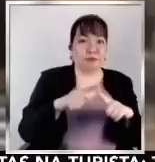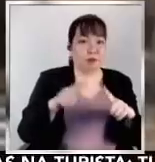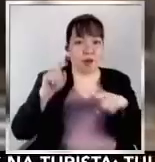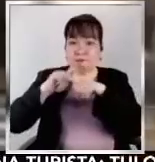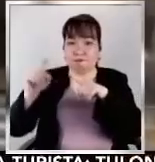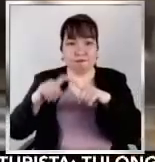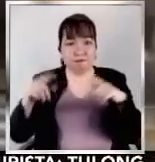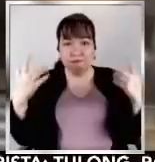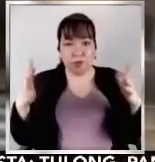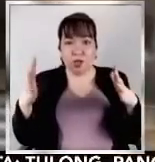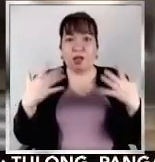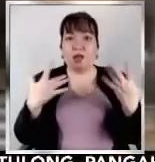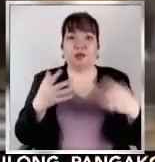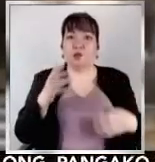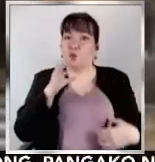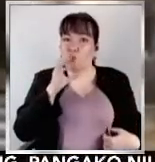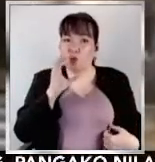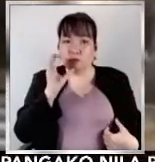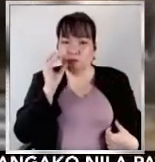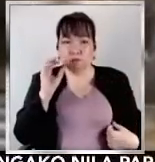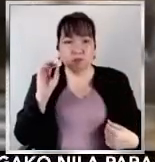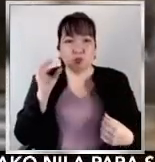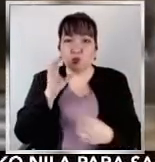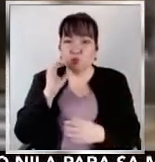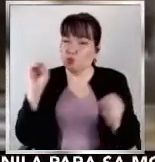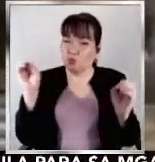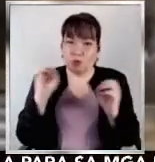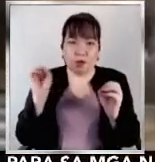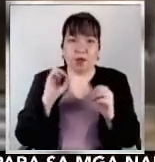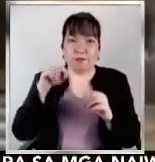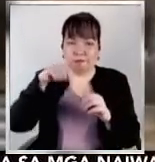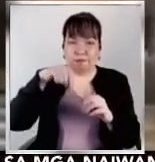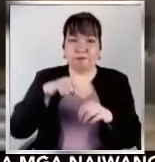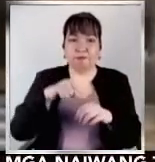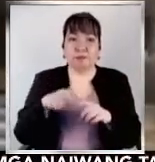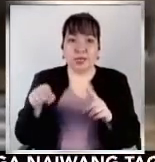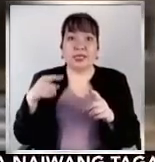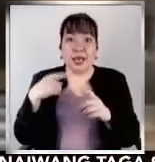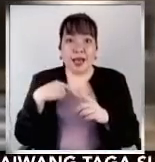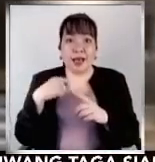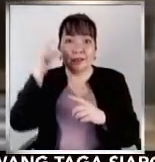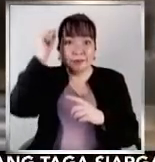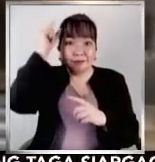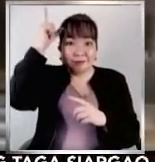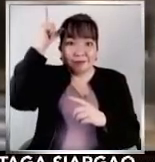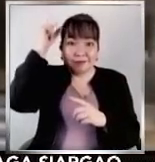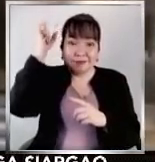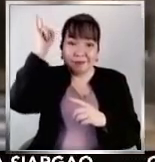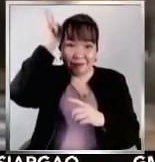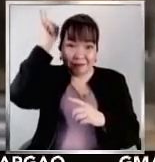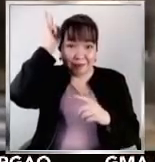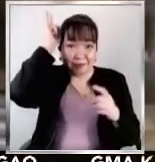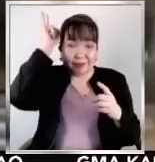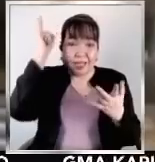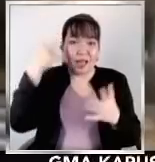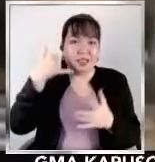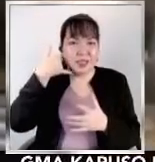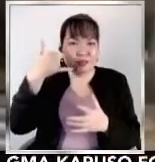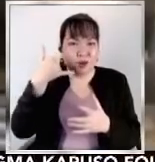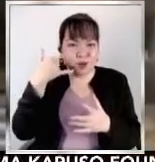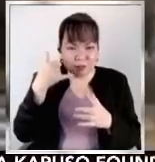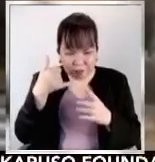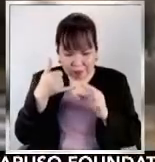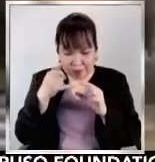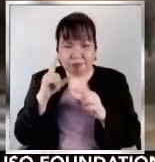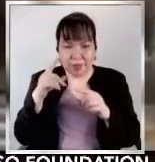na supply ng tubig dito sa bayan na ito. Pero meron naman ng signal ng telepono sa ilang lugar, pero hindi pa rin